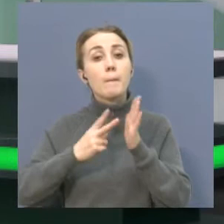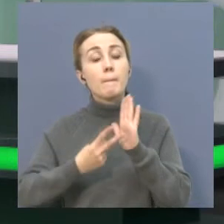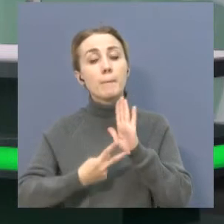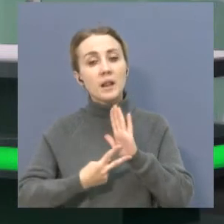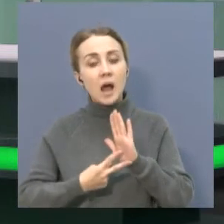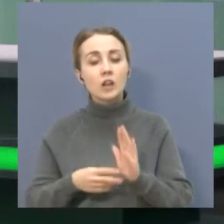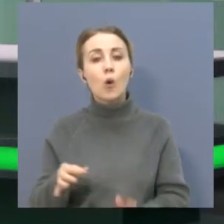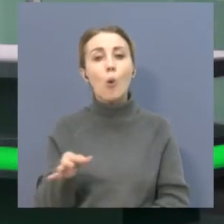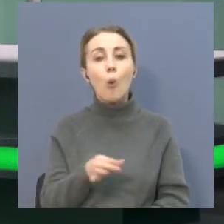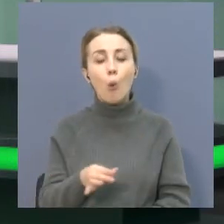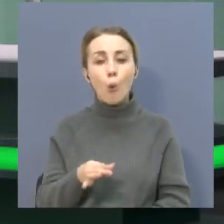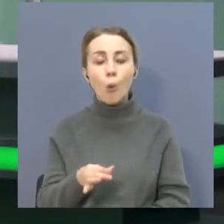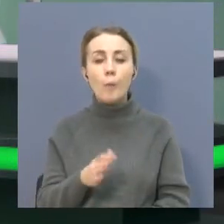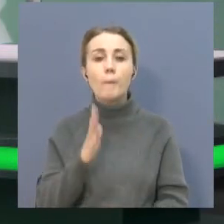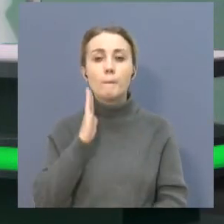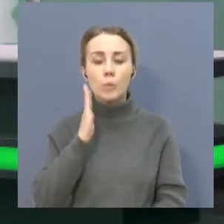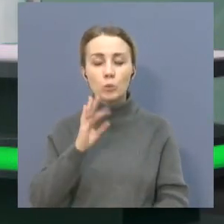тілшіміз Жансұлу Женқұл баяндайды.